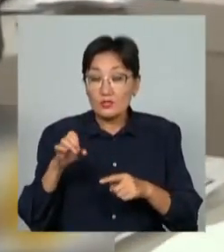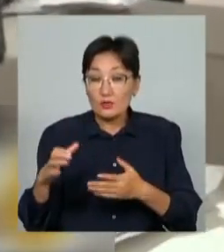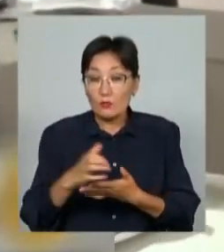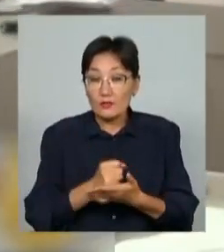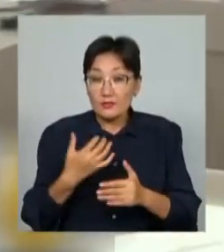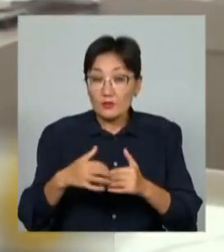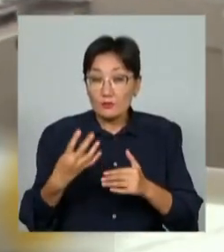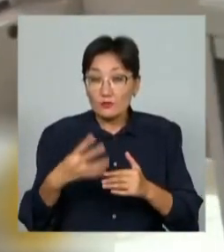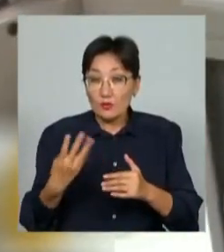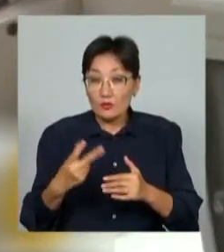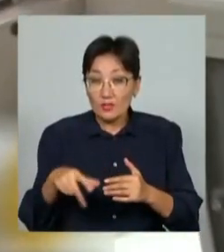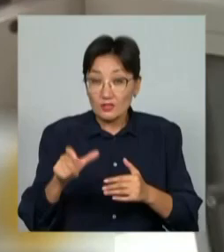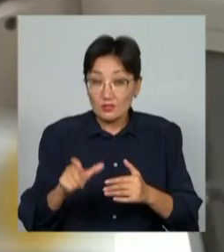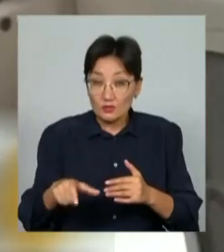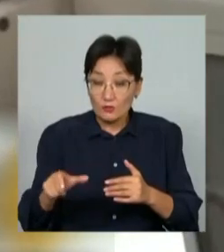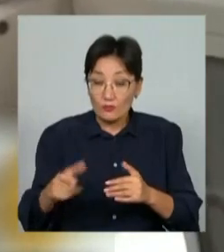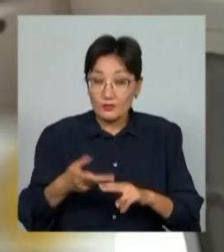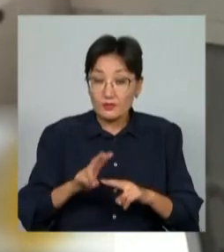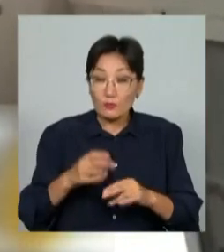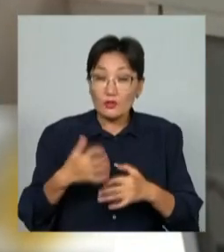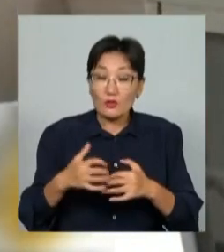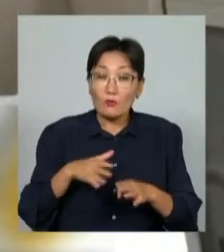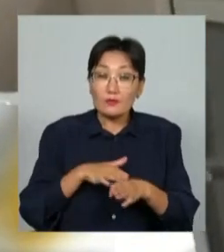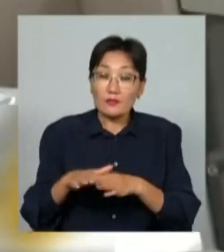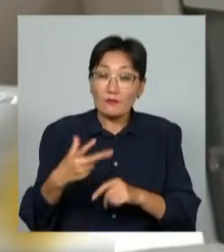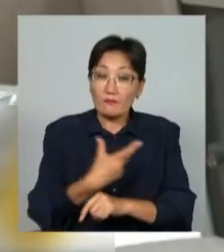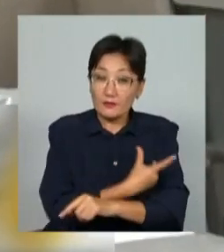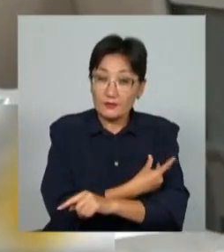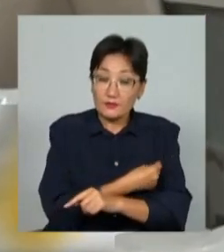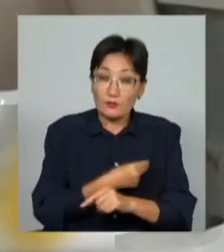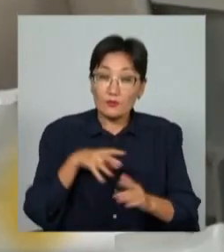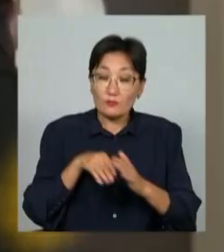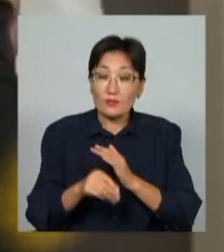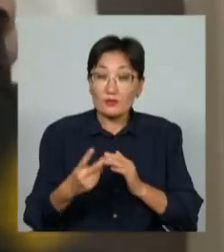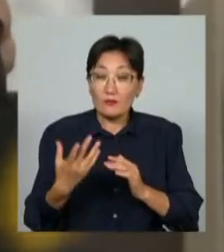среди 43 тысяч пациентов. При этом среди них полностью вакцинированные составили